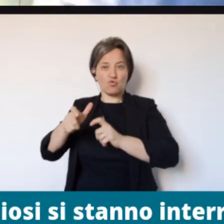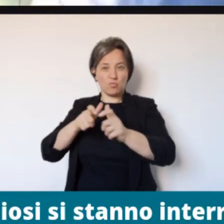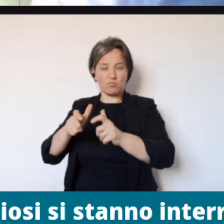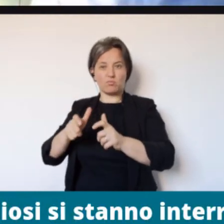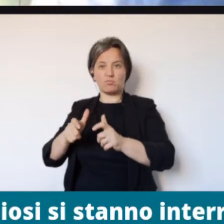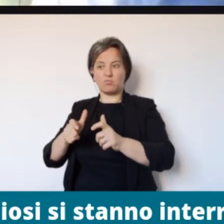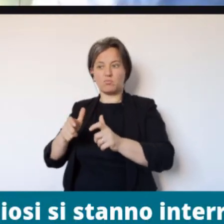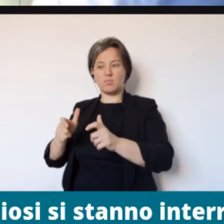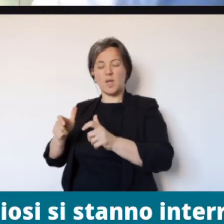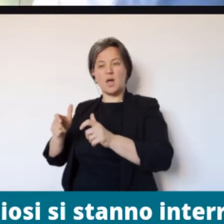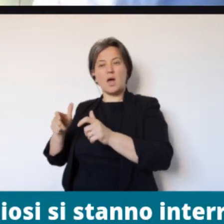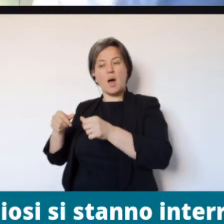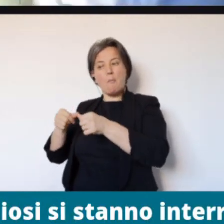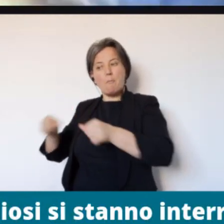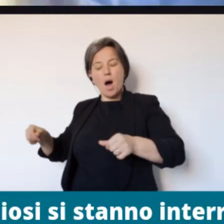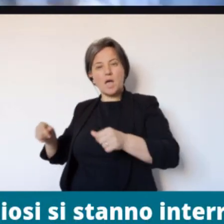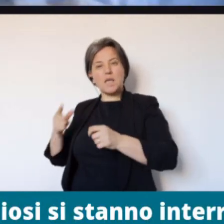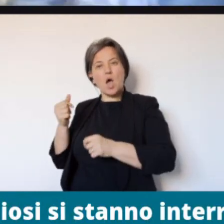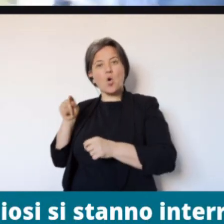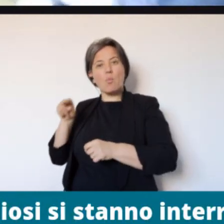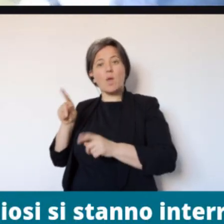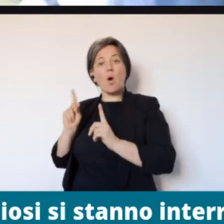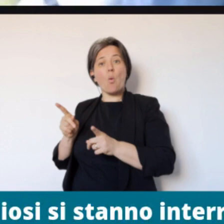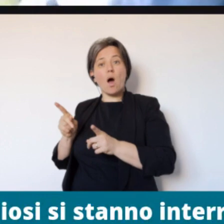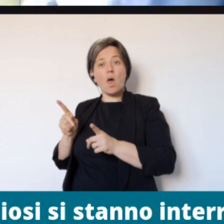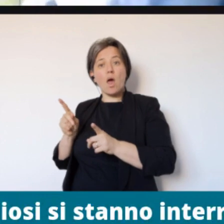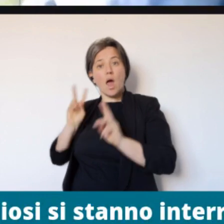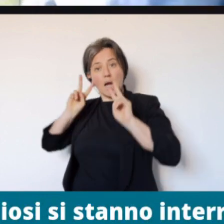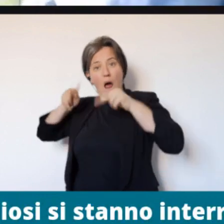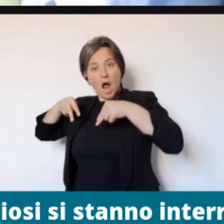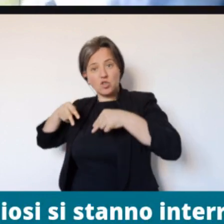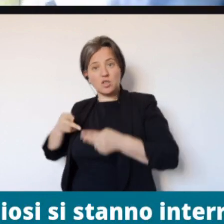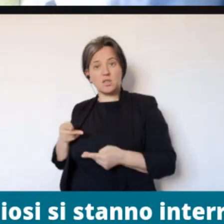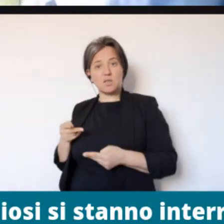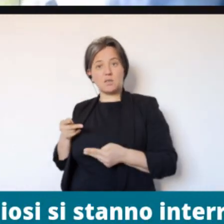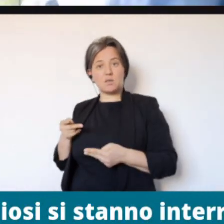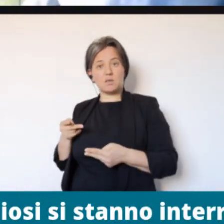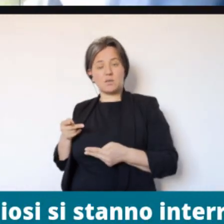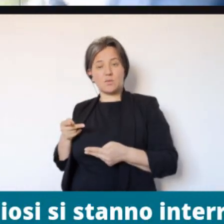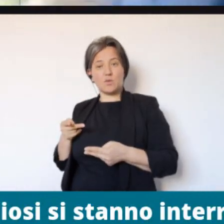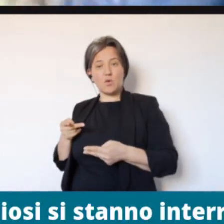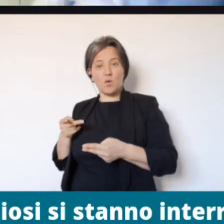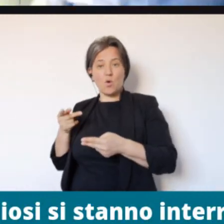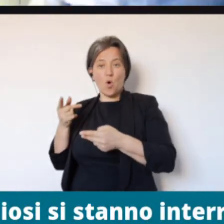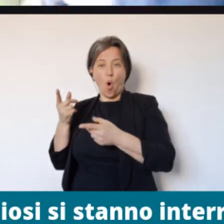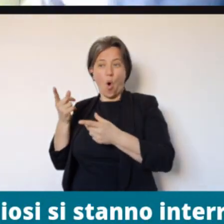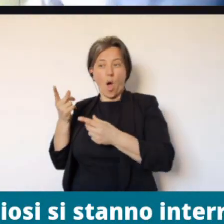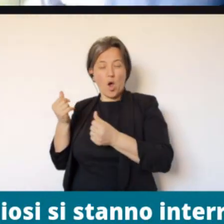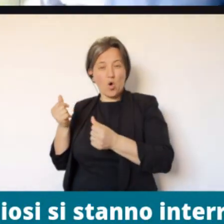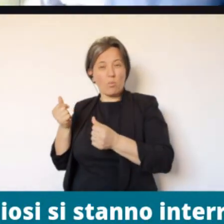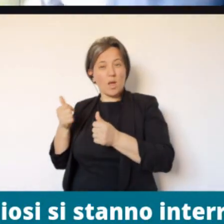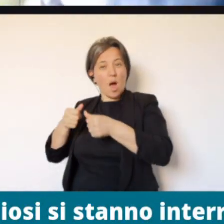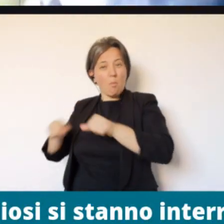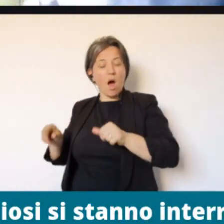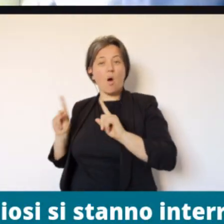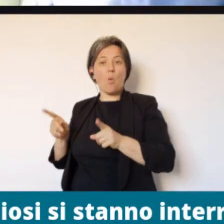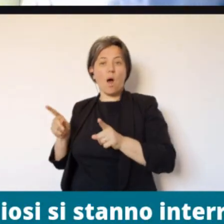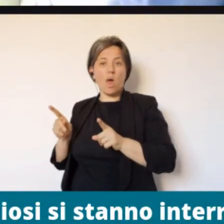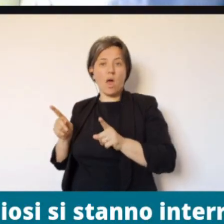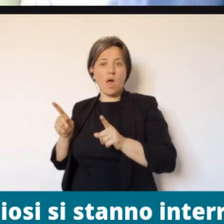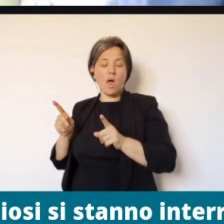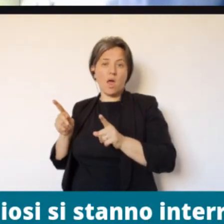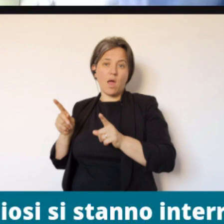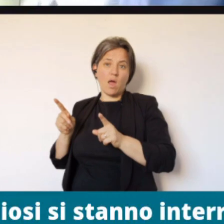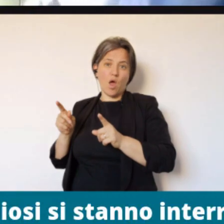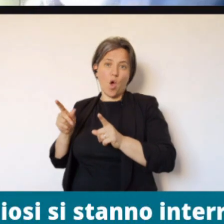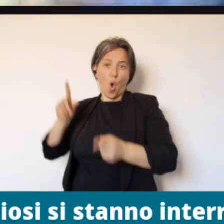si basa su un consumismo. Si basa sul narcisismo. In fondo anche Papa